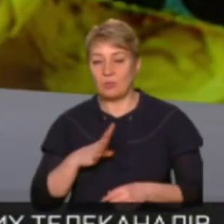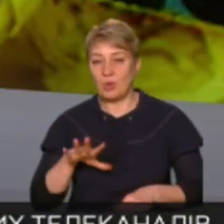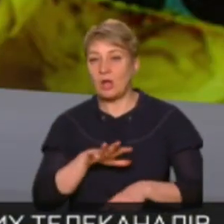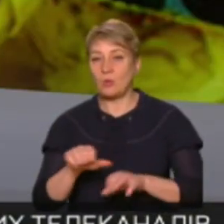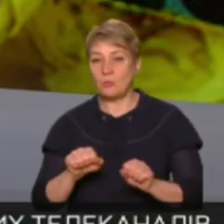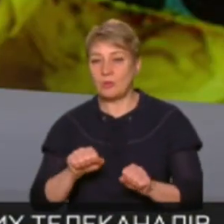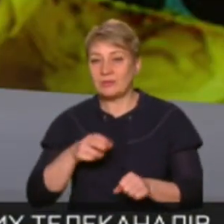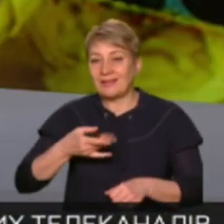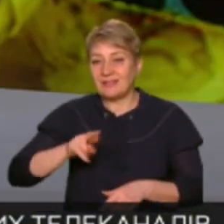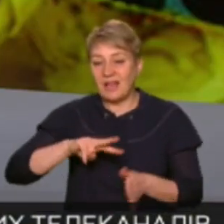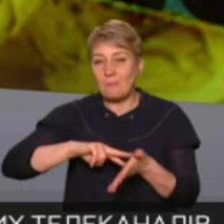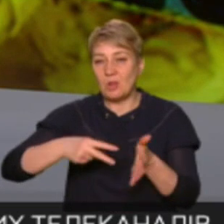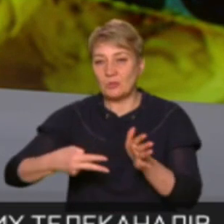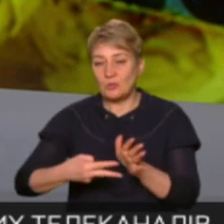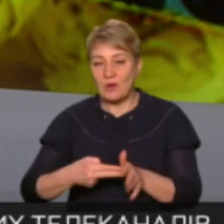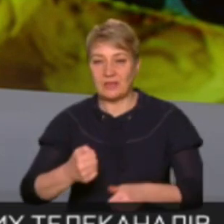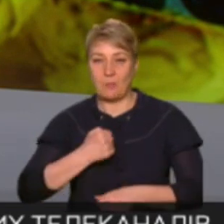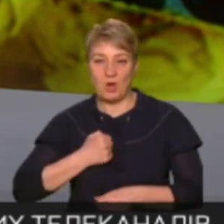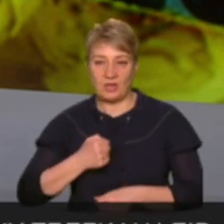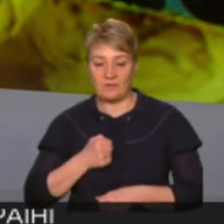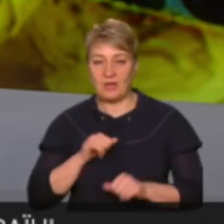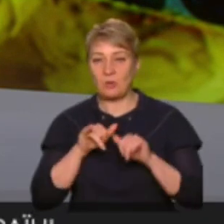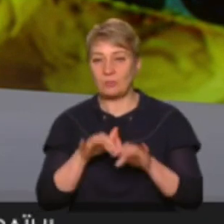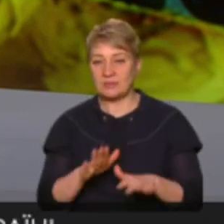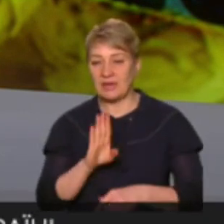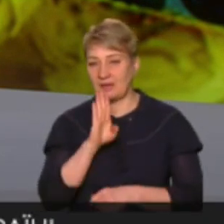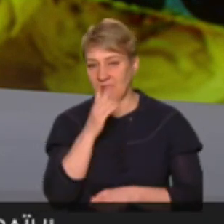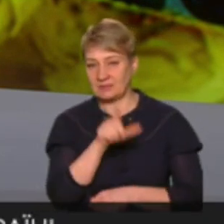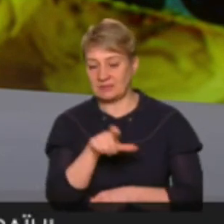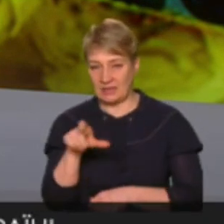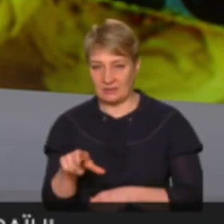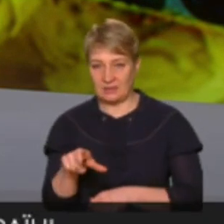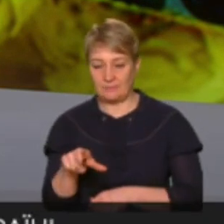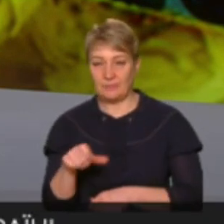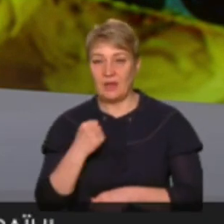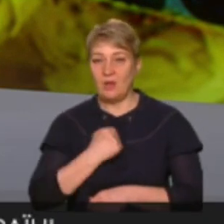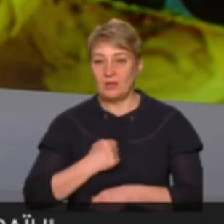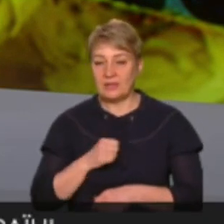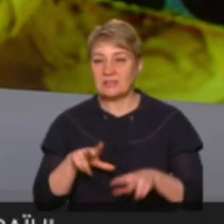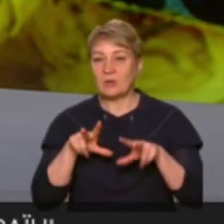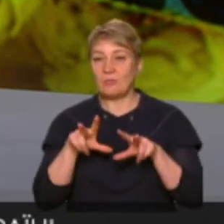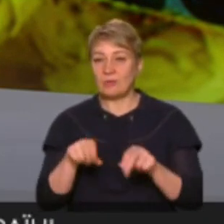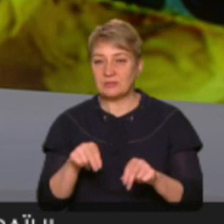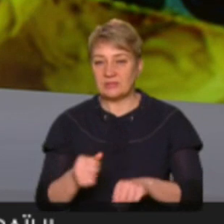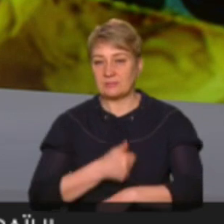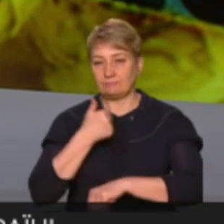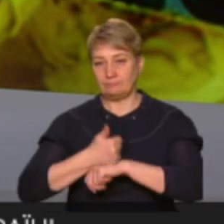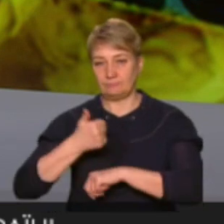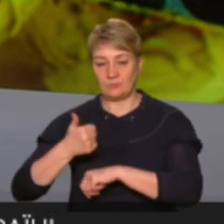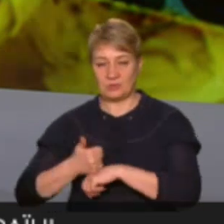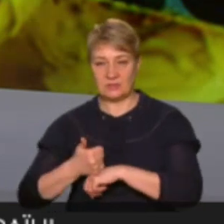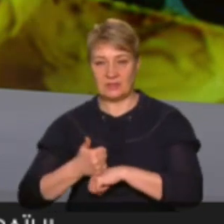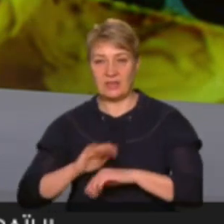планування бойових операцій в районі Бахмута. А от зрадницям агресор пообіцяв керівні посади в місцевій окупації адміністрації в